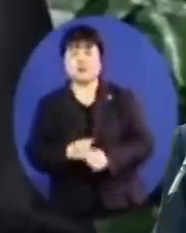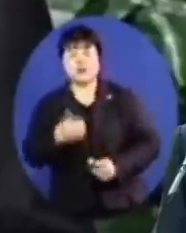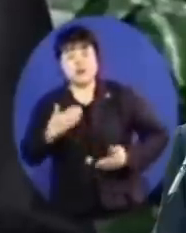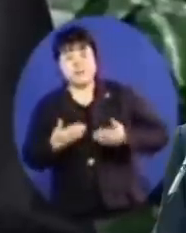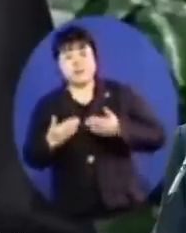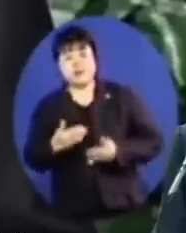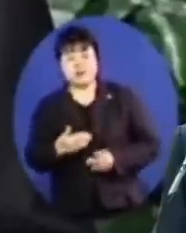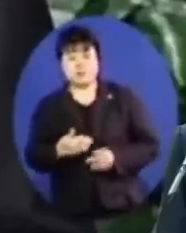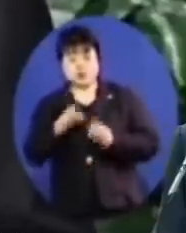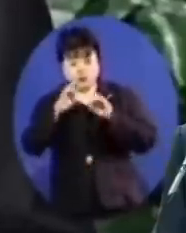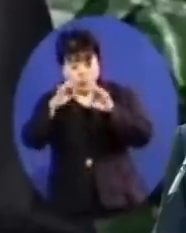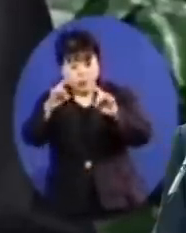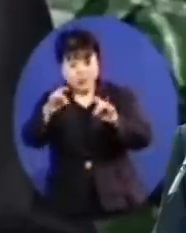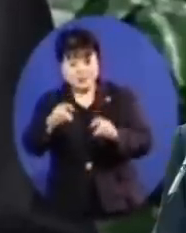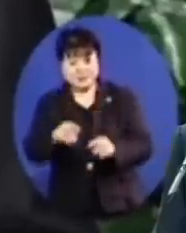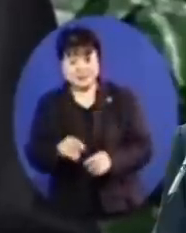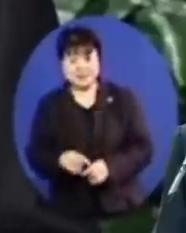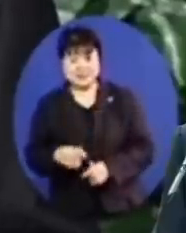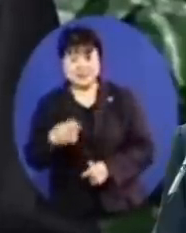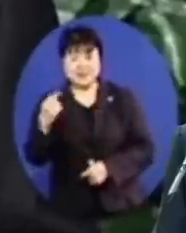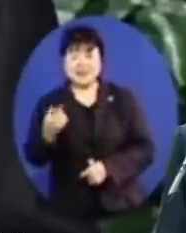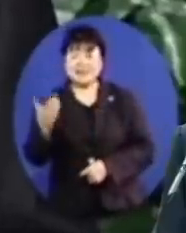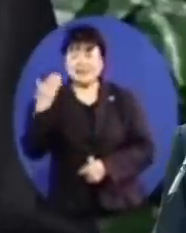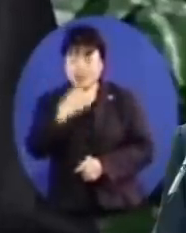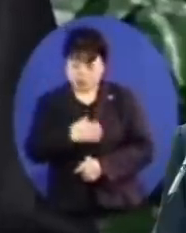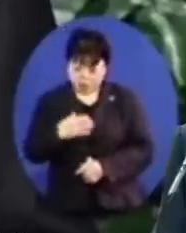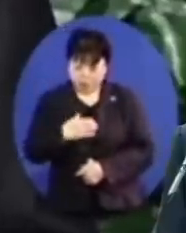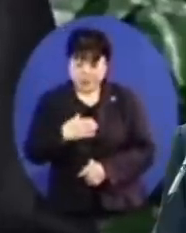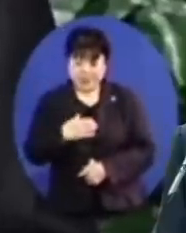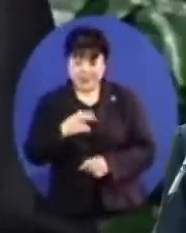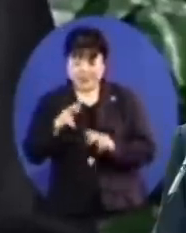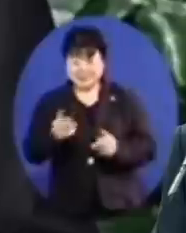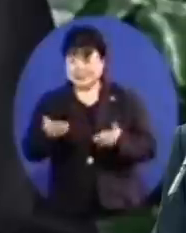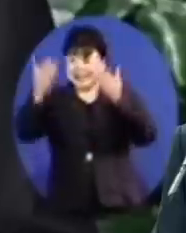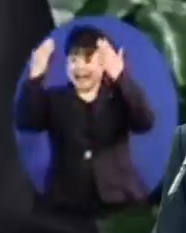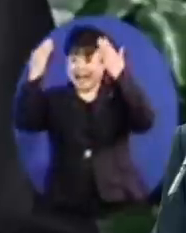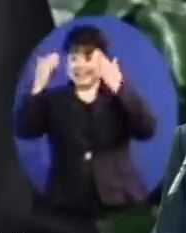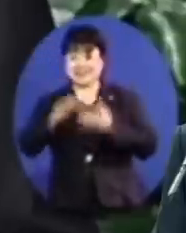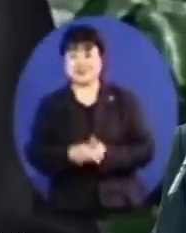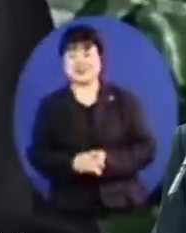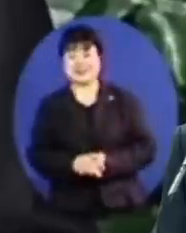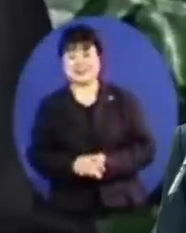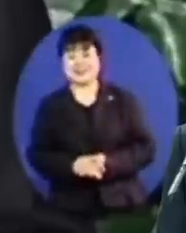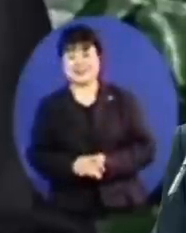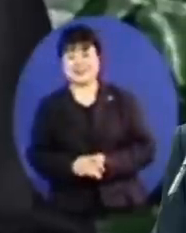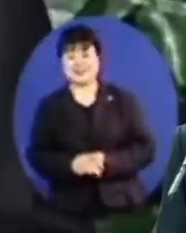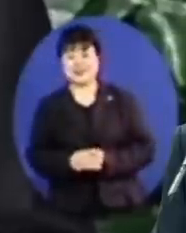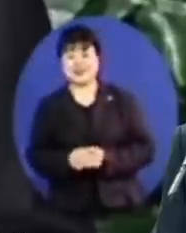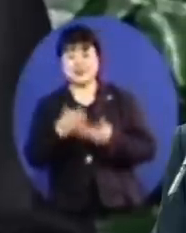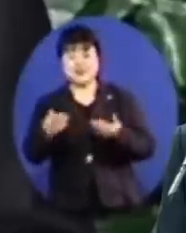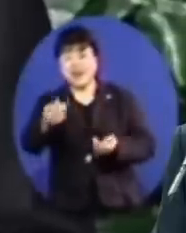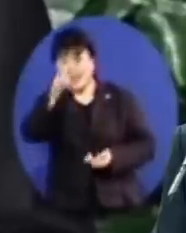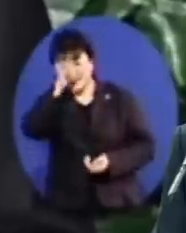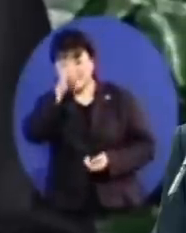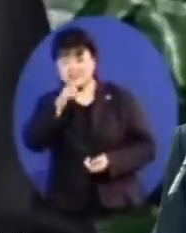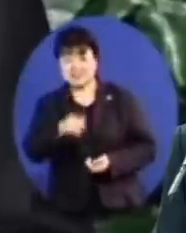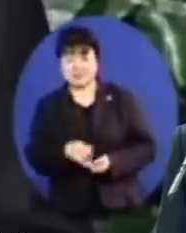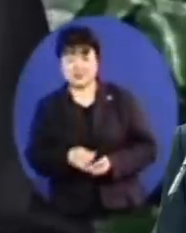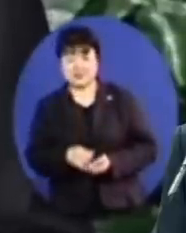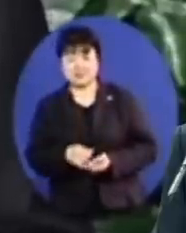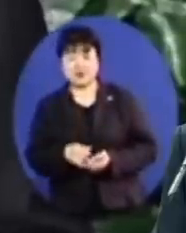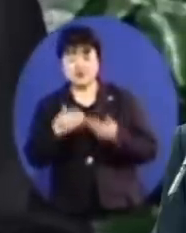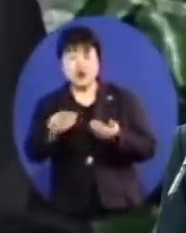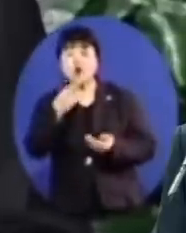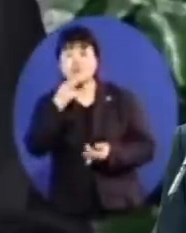그때는 괴로웠는데 지금은 지나고 보니까 휴가 갔다가 와서 사는 저나 휴가도 못 가고 목회한 나나